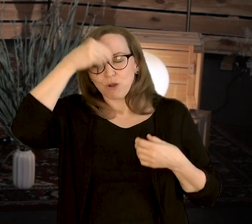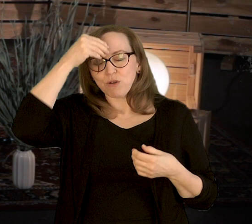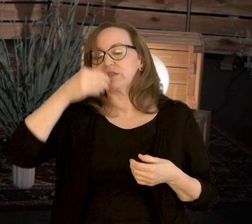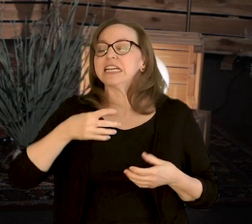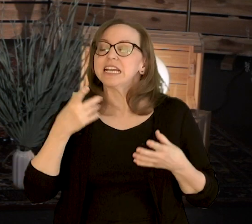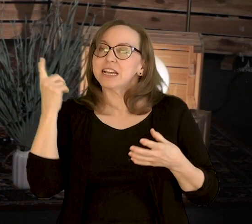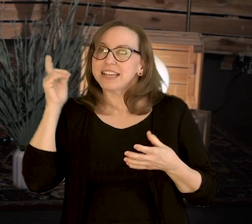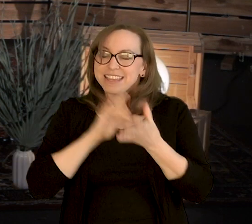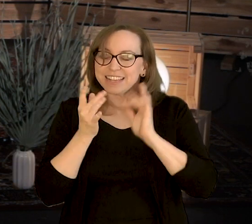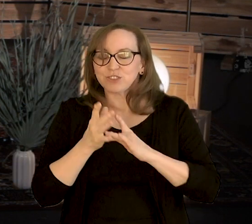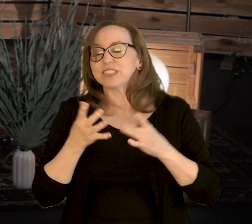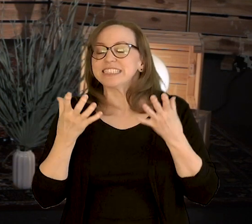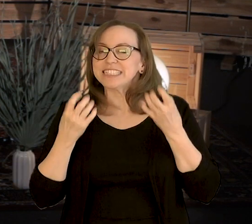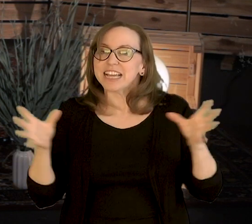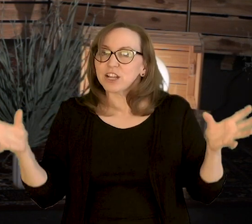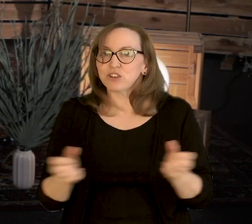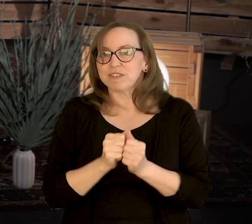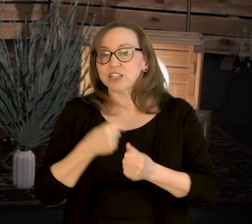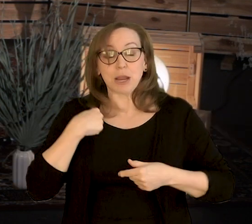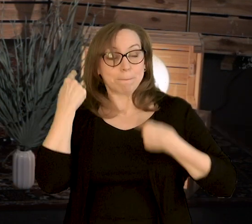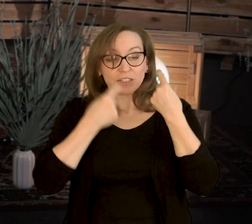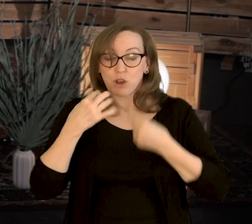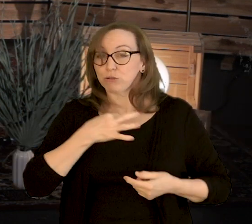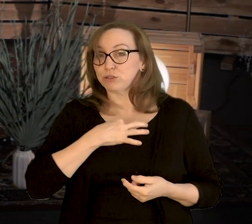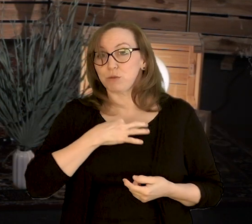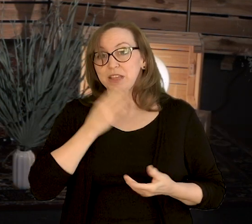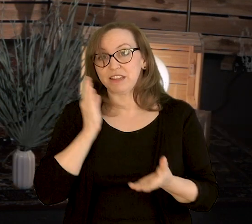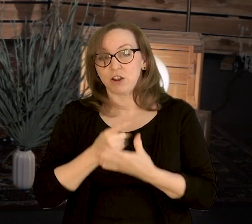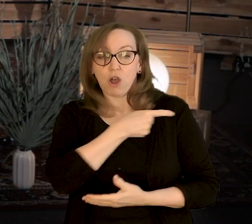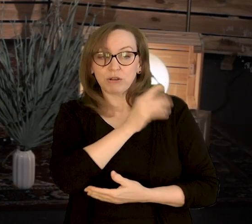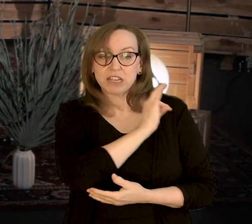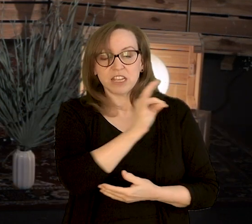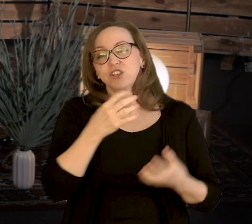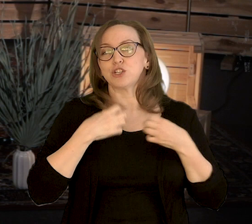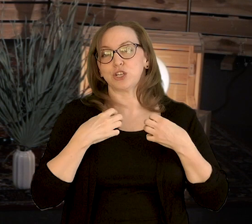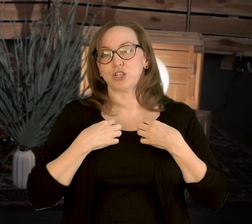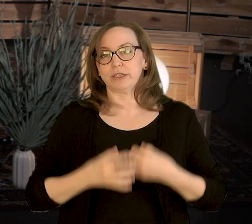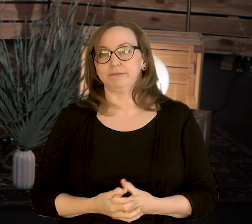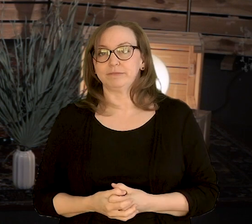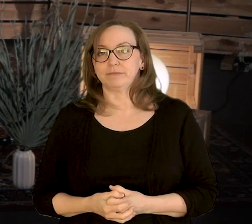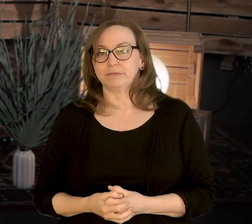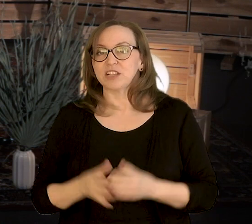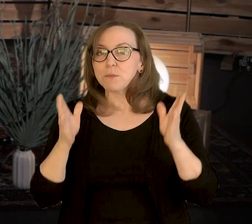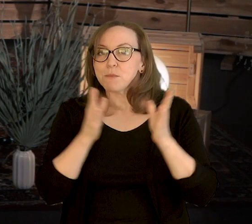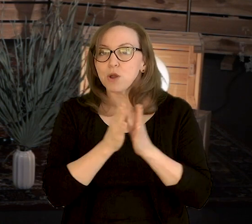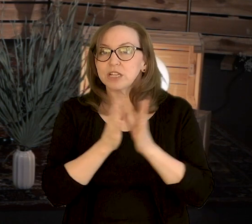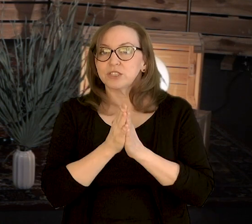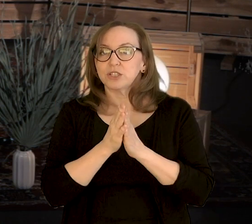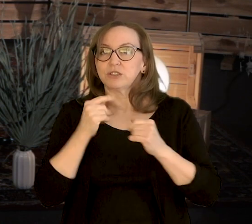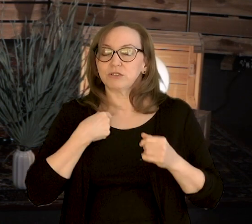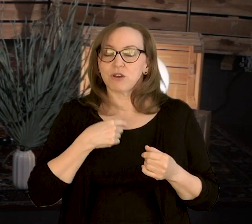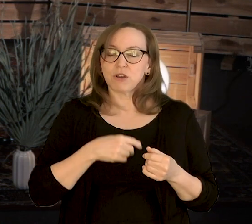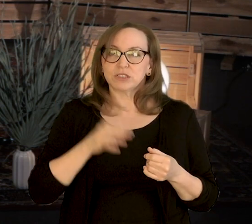krzyżu Pan Jezus nie myśli o sobie. Modli się o swoich oprawców. Modli się do swojego